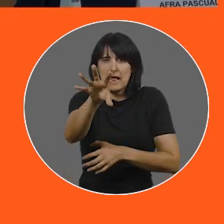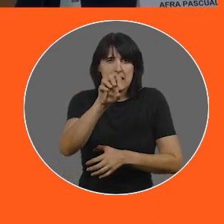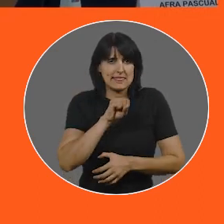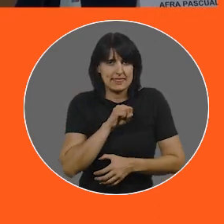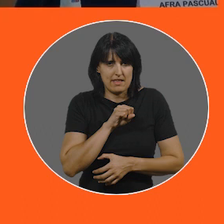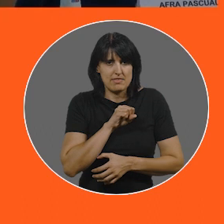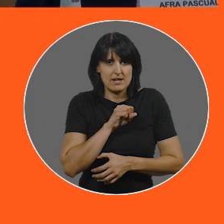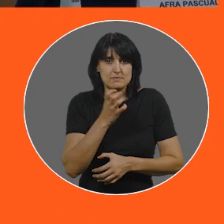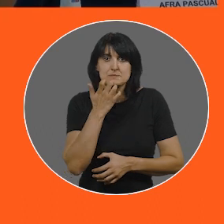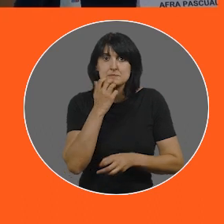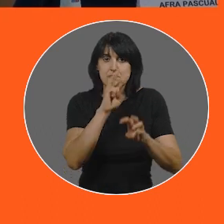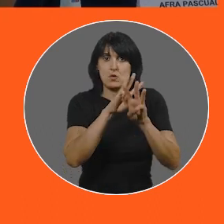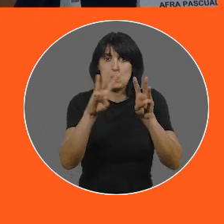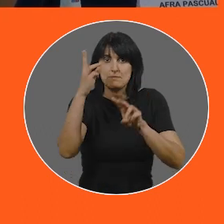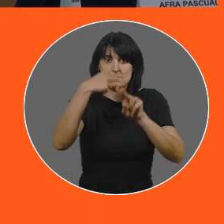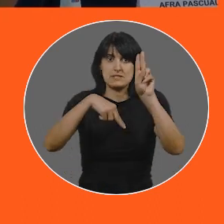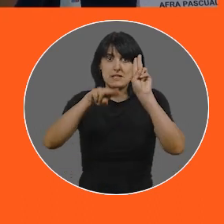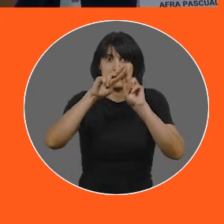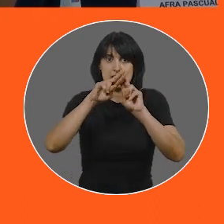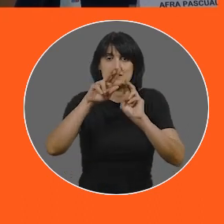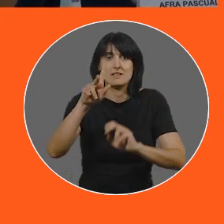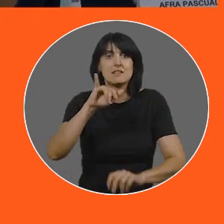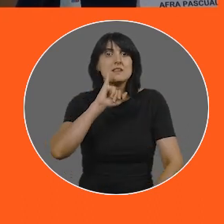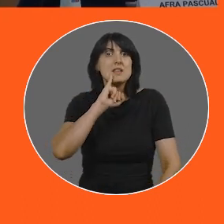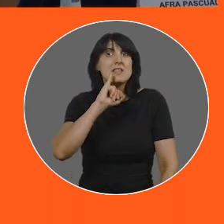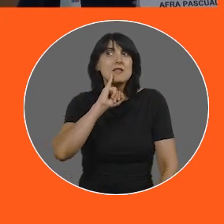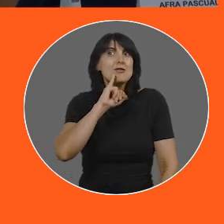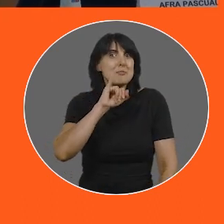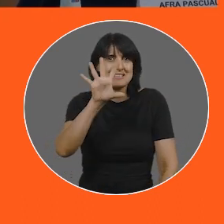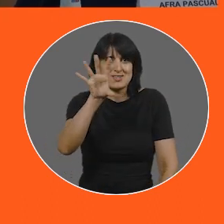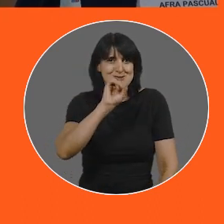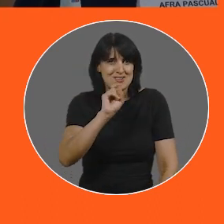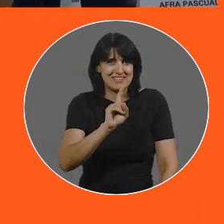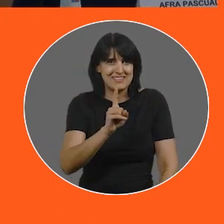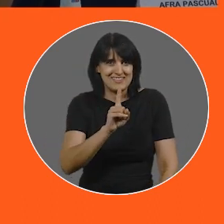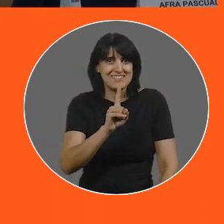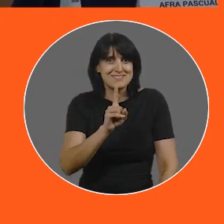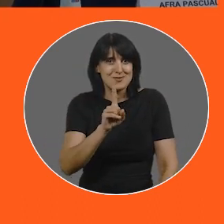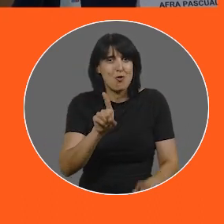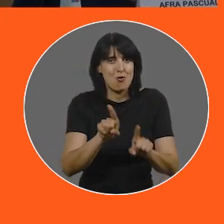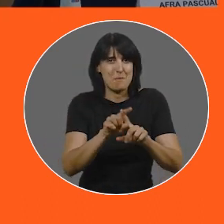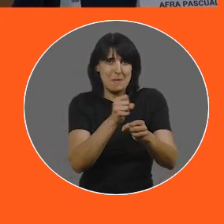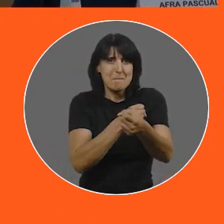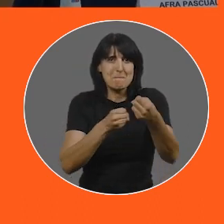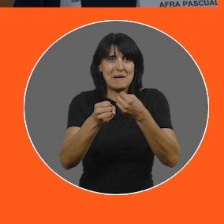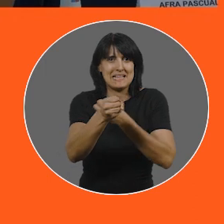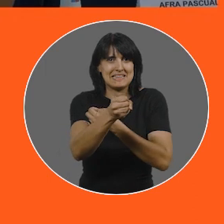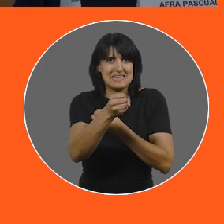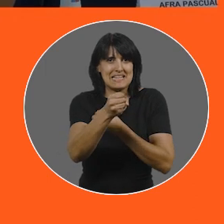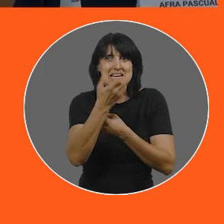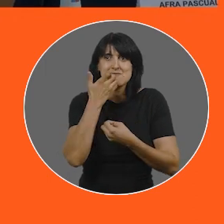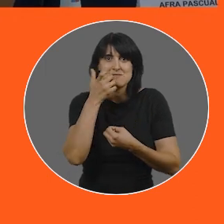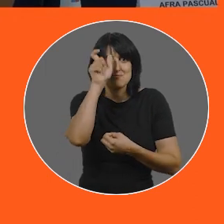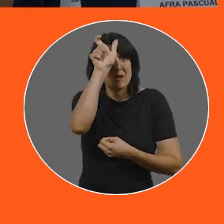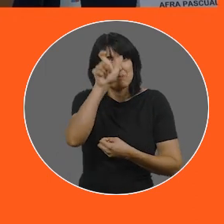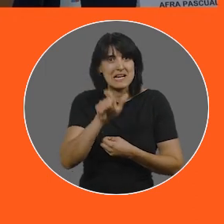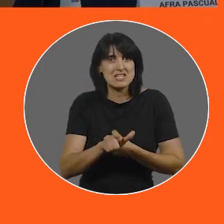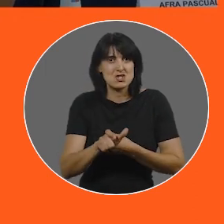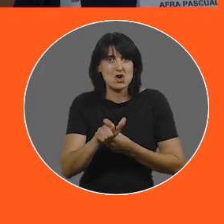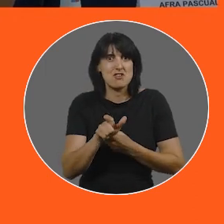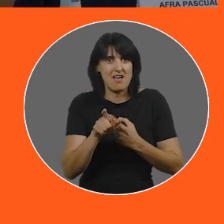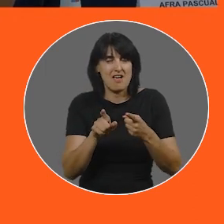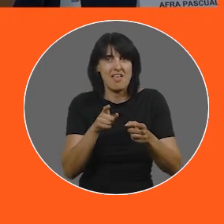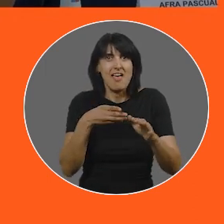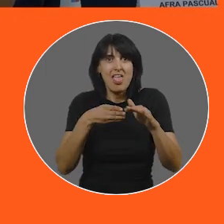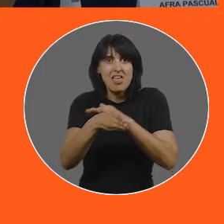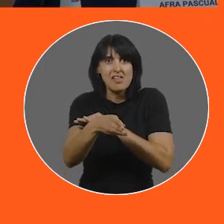complicat d'entendre. Aquí he posat la web de Zencat amb idioma que no s'entén, per intentar empatitzar el que poden